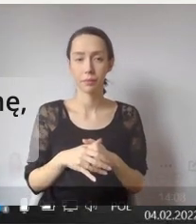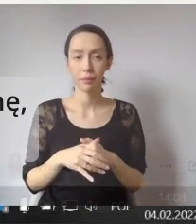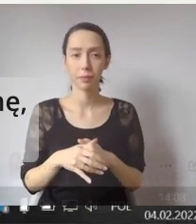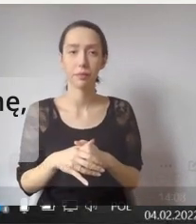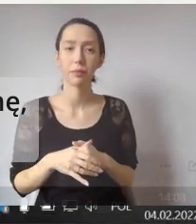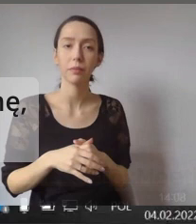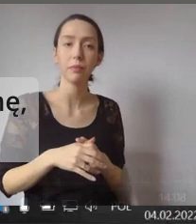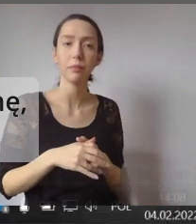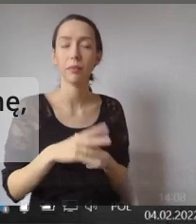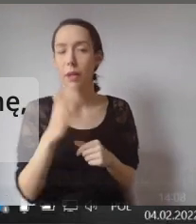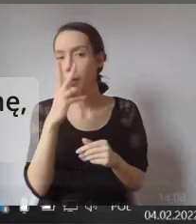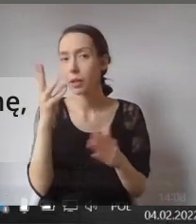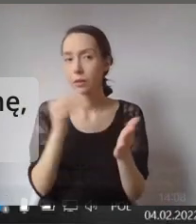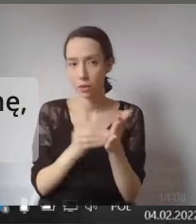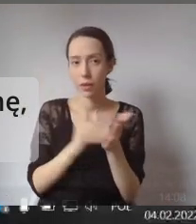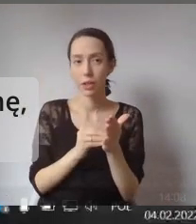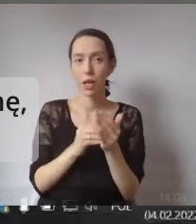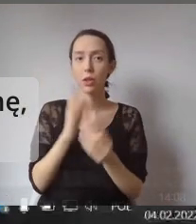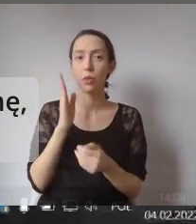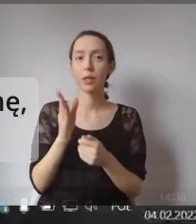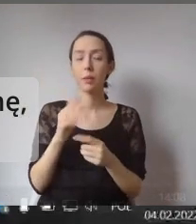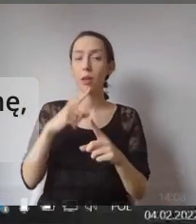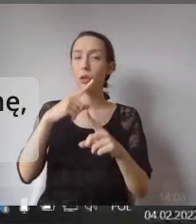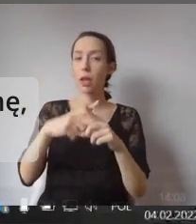doświadczeniu będziemy sobie dodawać firmę,